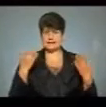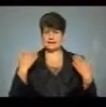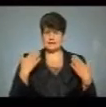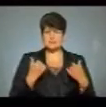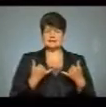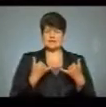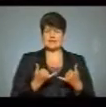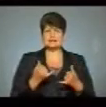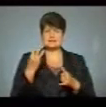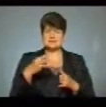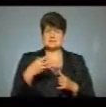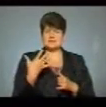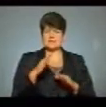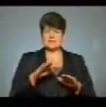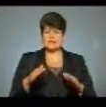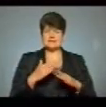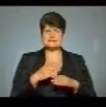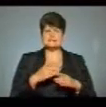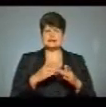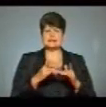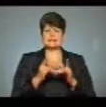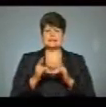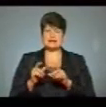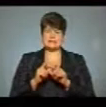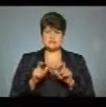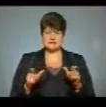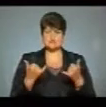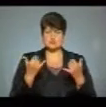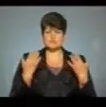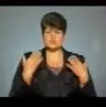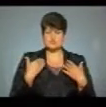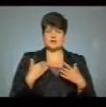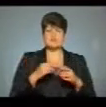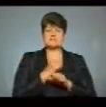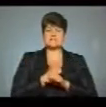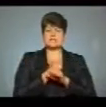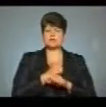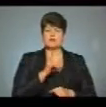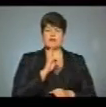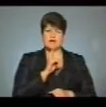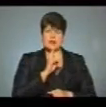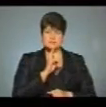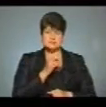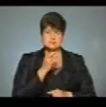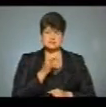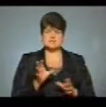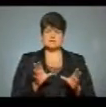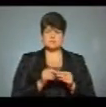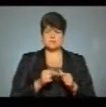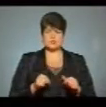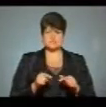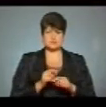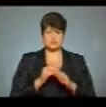35 дітей з інтернатних закладів. Сьогодні таборовики відпочивають в санаторії в Кременці, повідомив співорганізатор табору Андрій